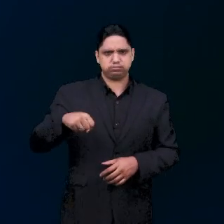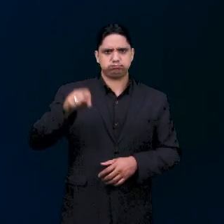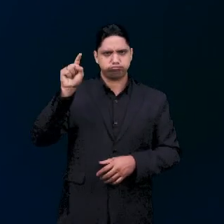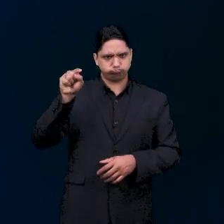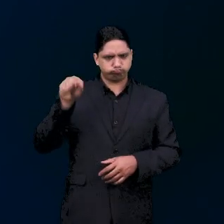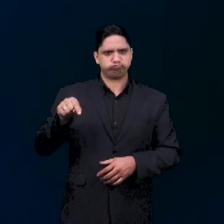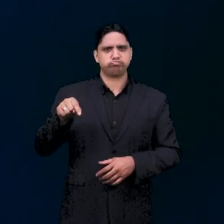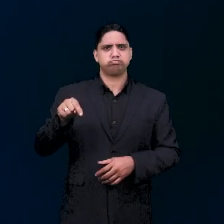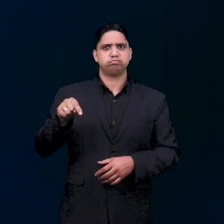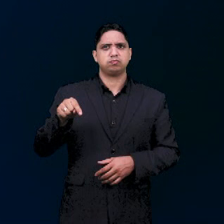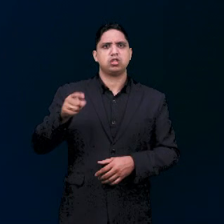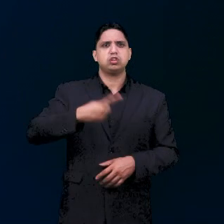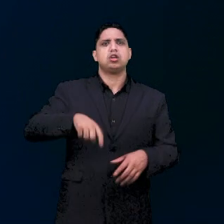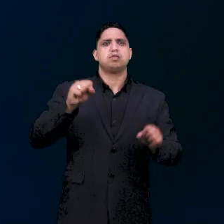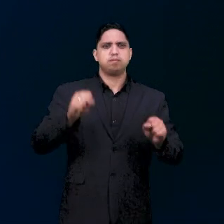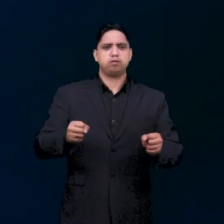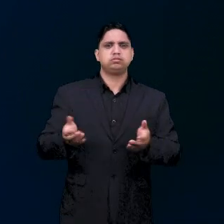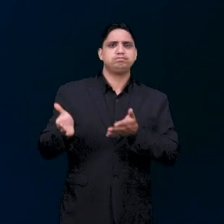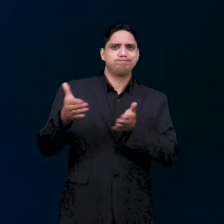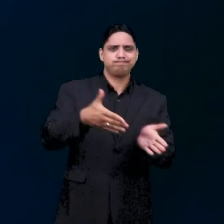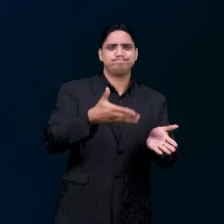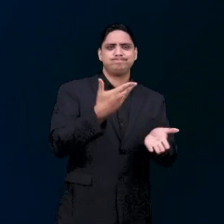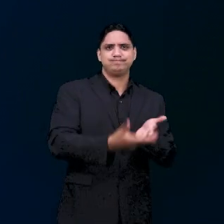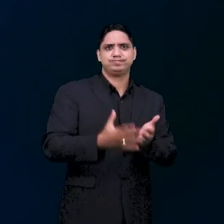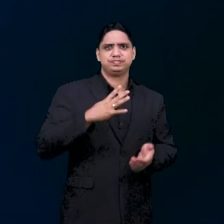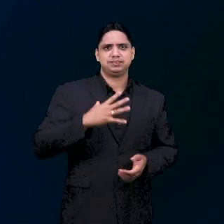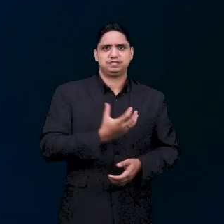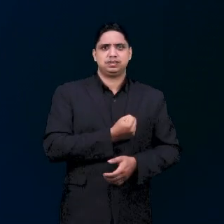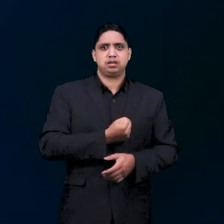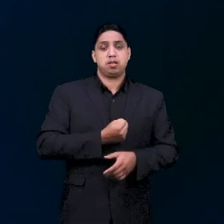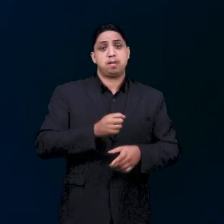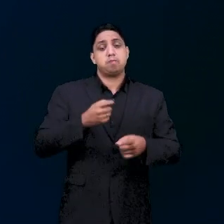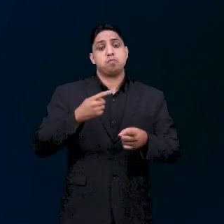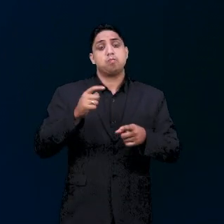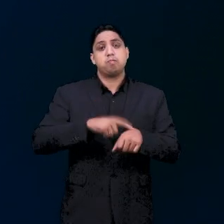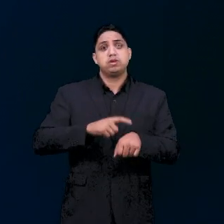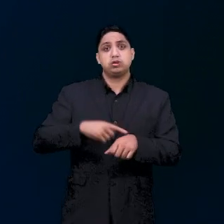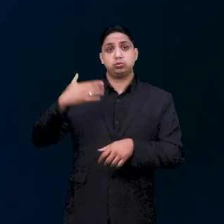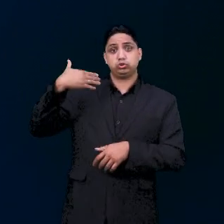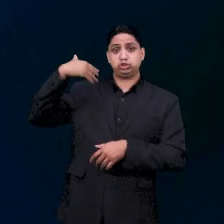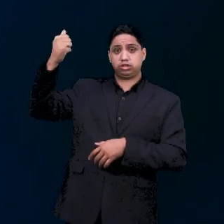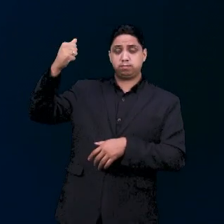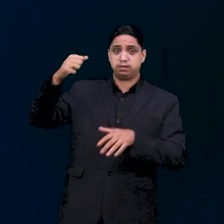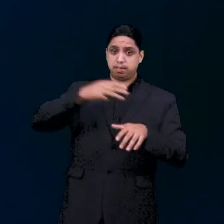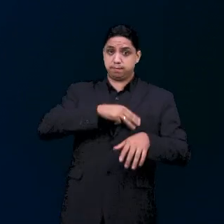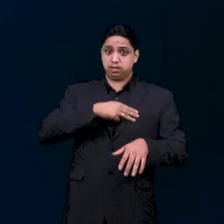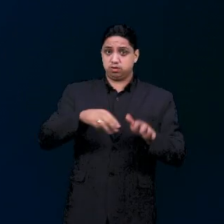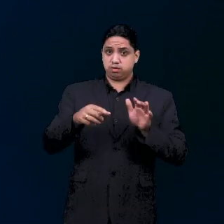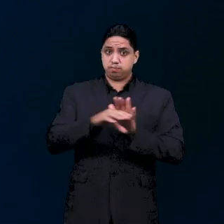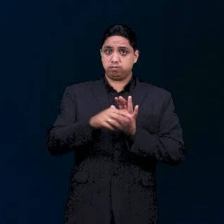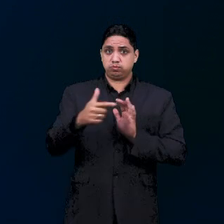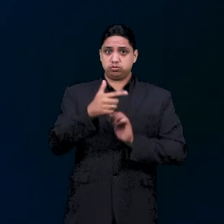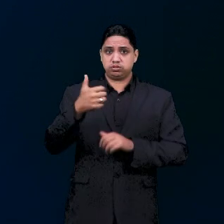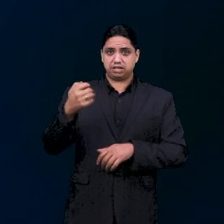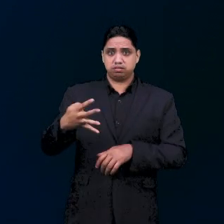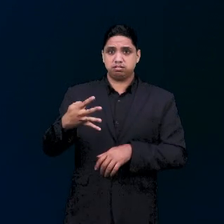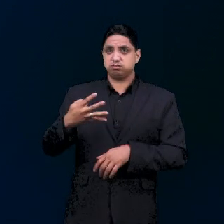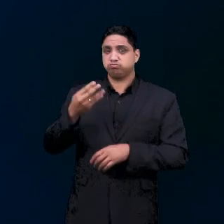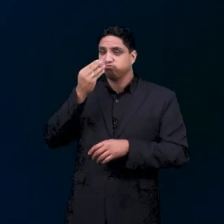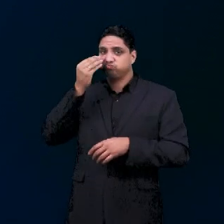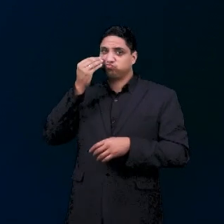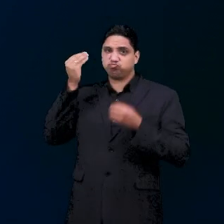du chemin et perdre le salut. Quand il rejette le chemin, Matthieu 22, verset 14, quand il